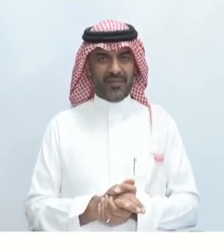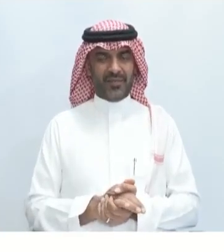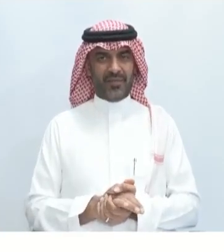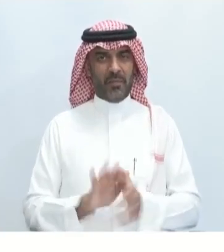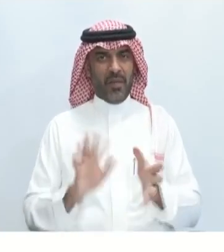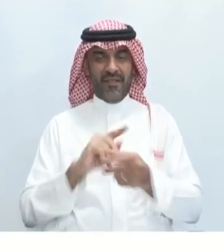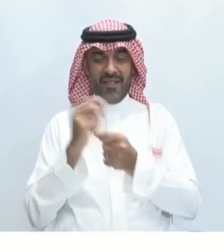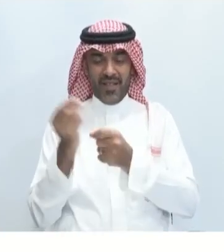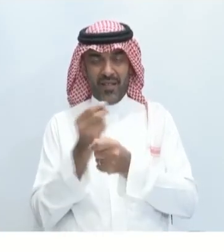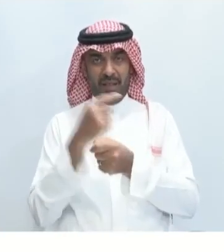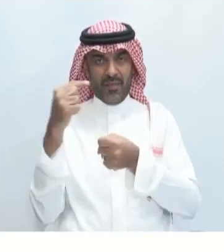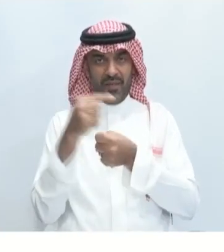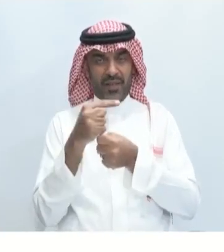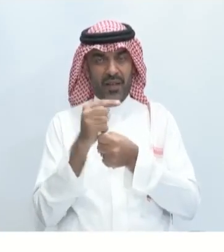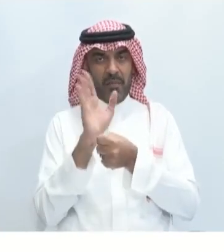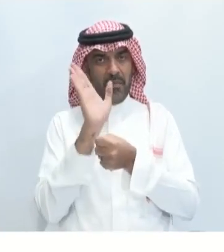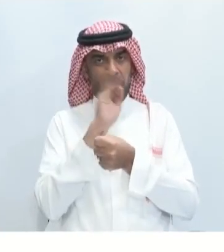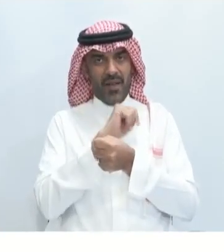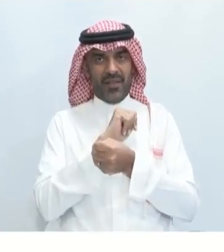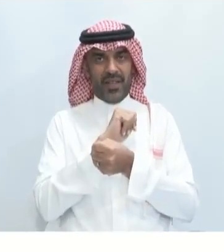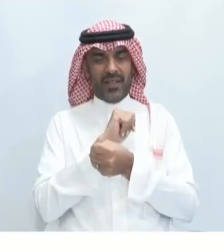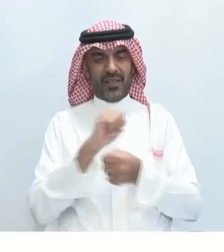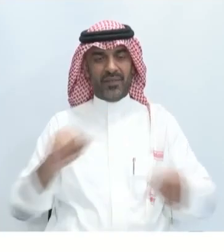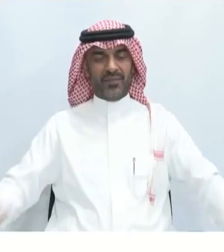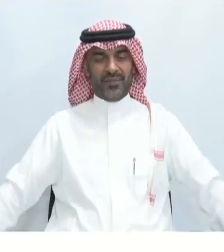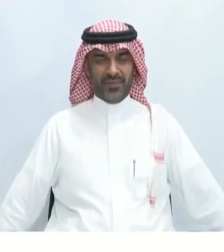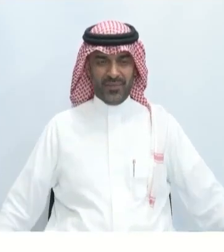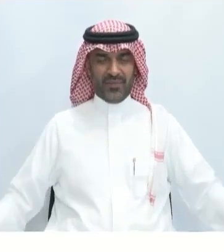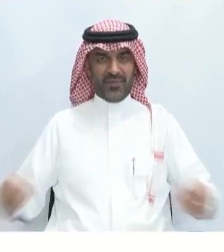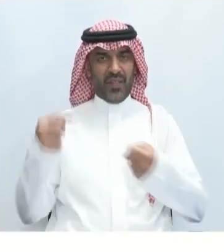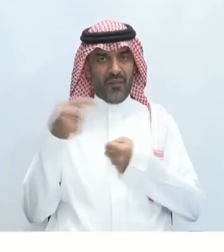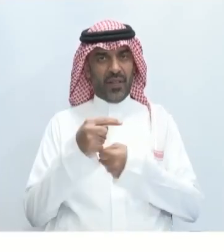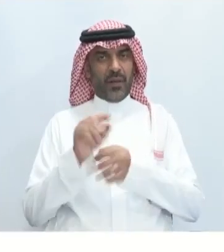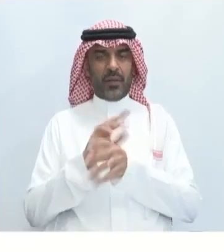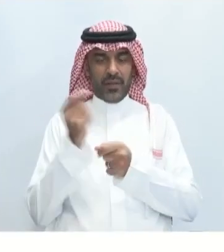الاخر بالالف وعلامه نصبه الفتحه المقدره